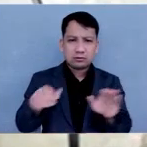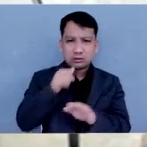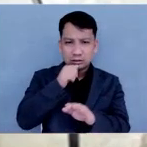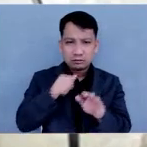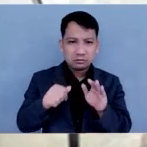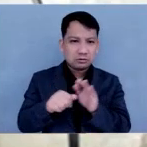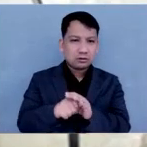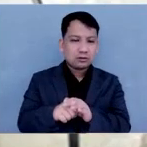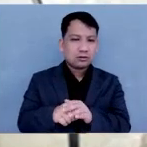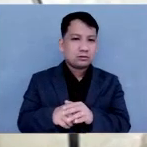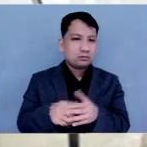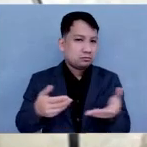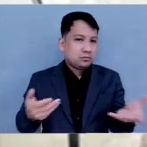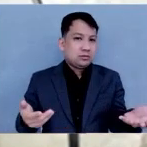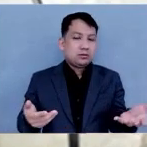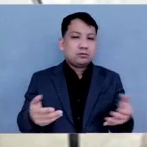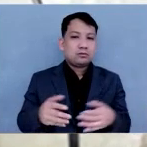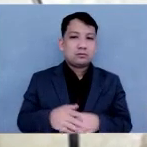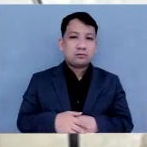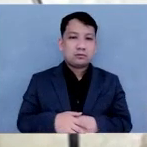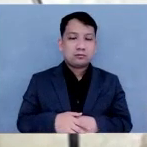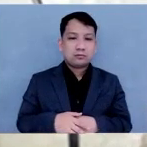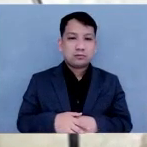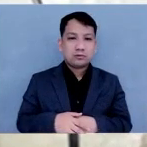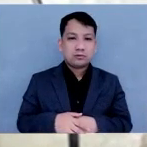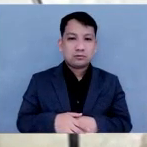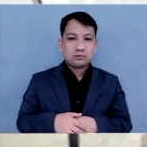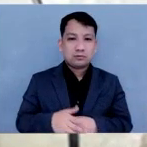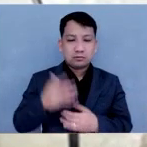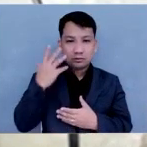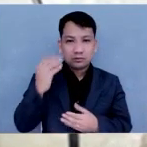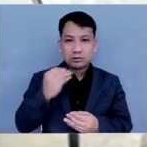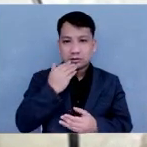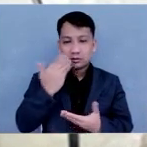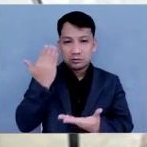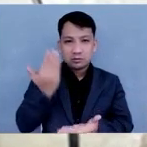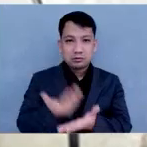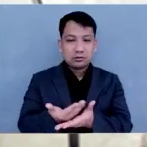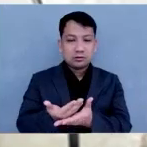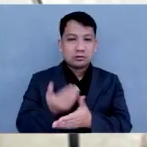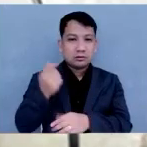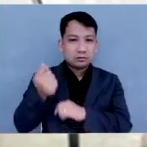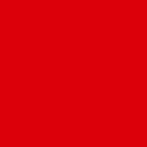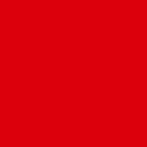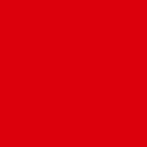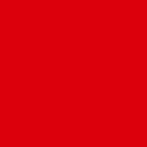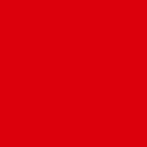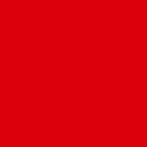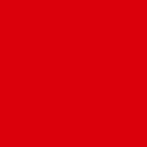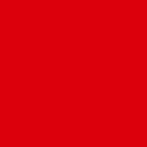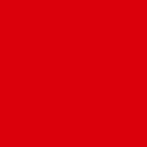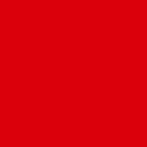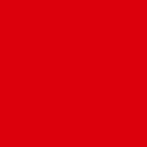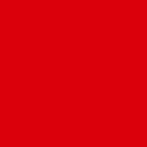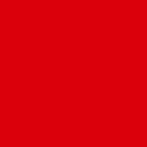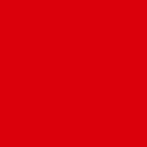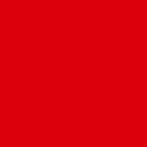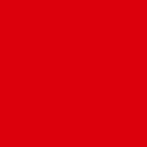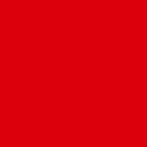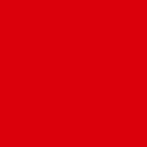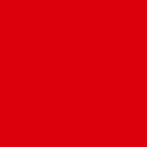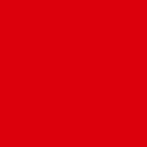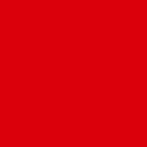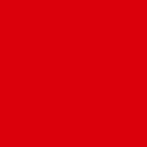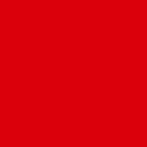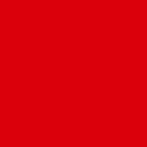hide. Eh, wala naman sigurong masamang dumalo siya sa hearing. Mga kapatid, Ed Linggaw